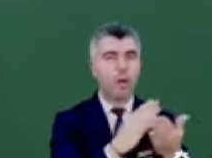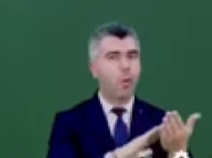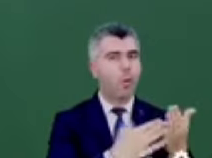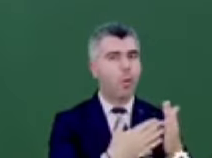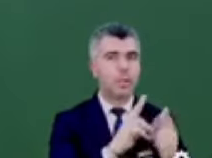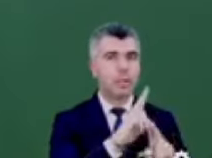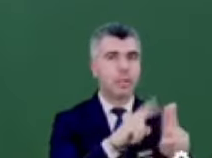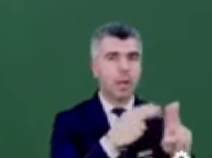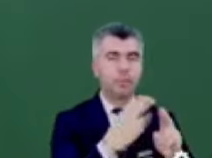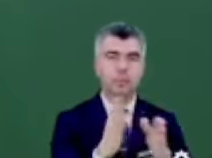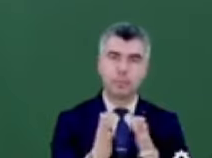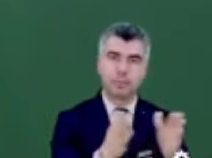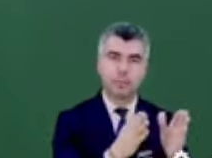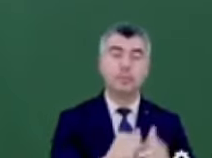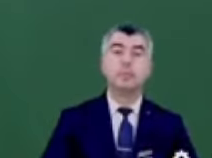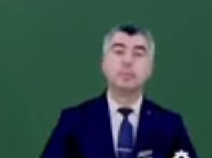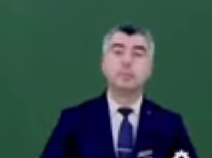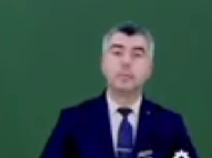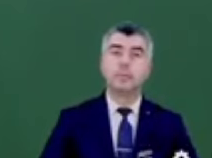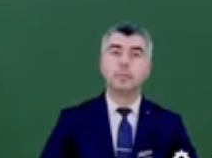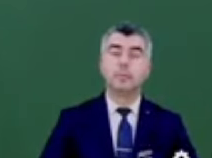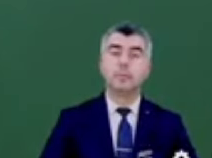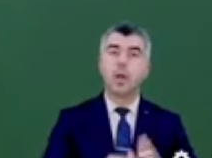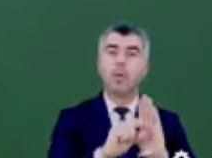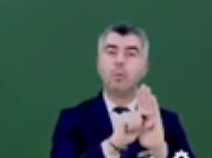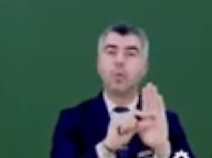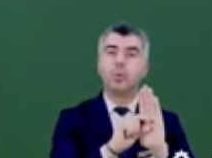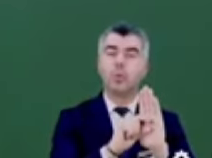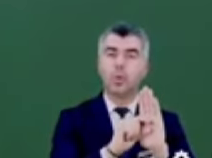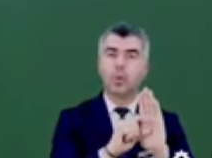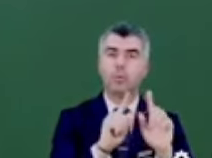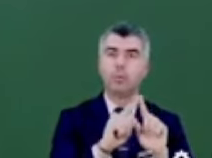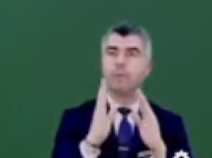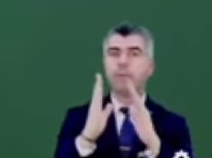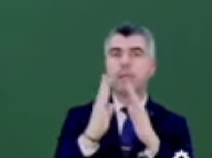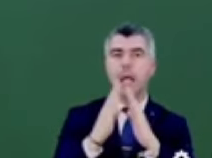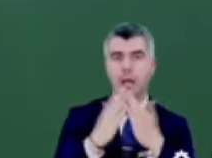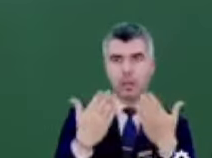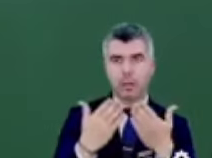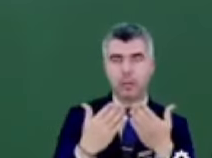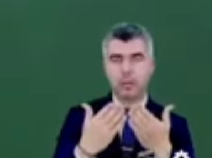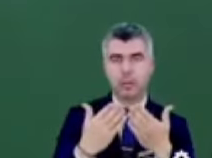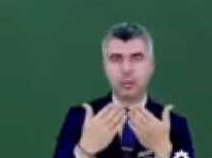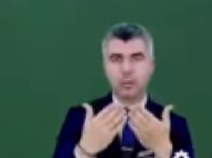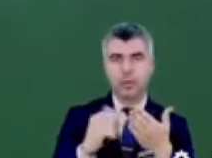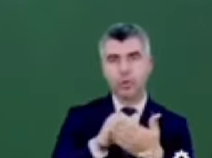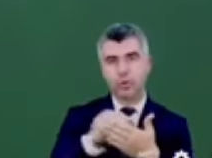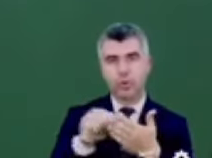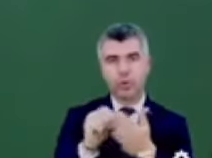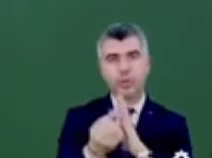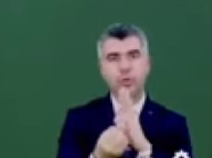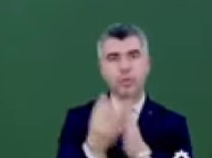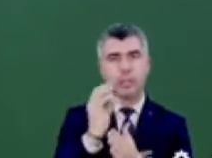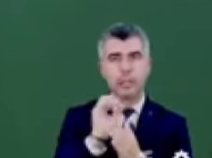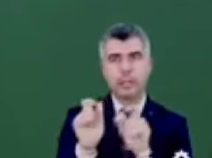عليها موضوع ديال السكن موضوع ديال السكن